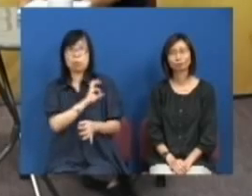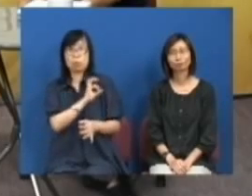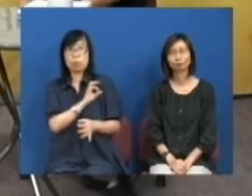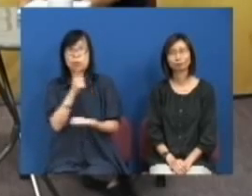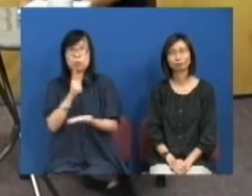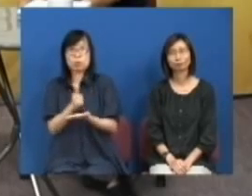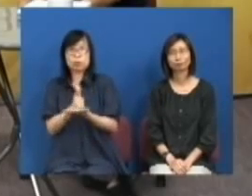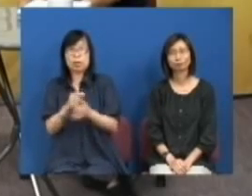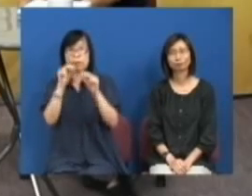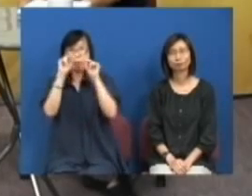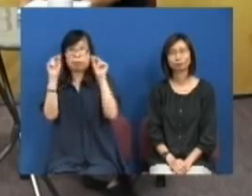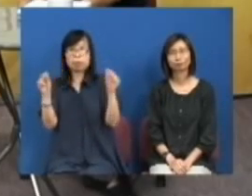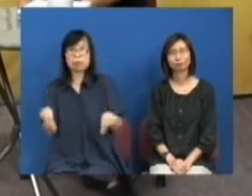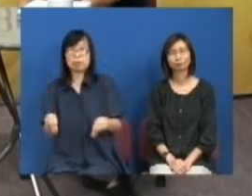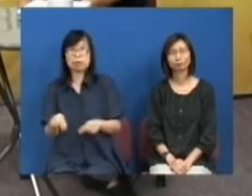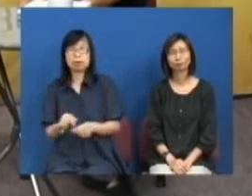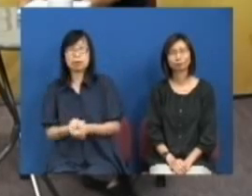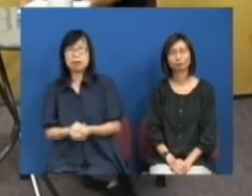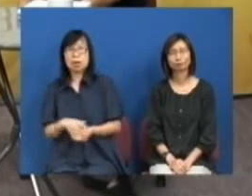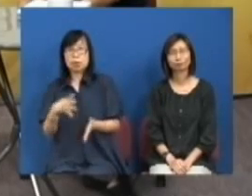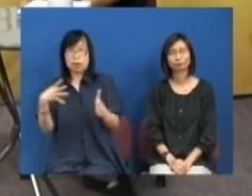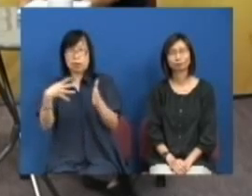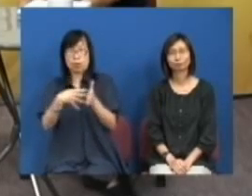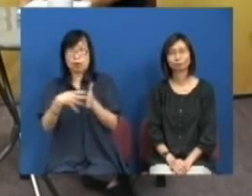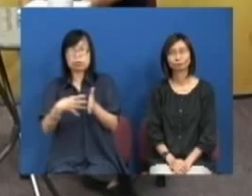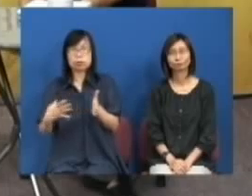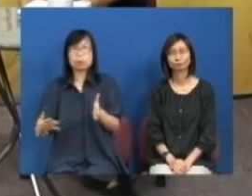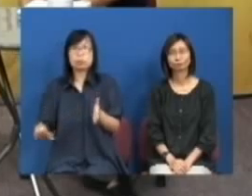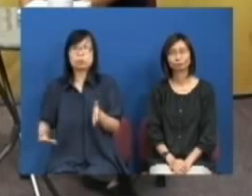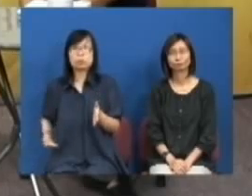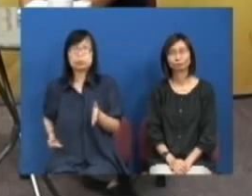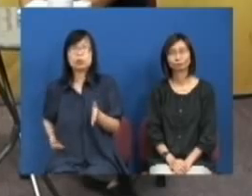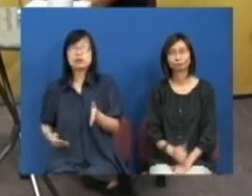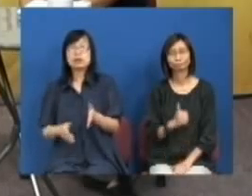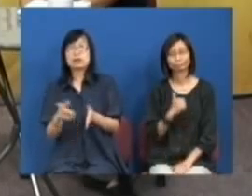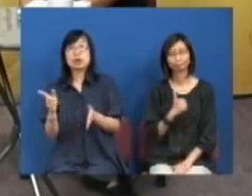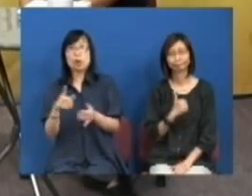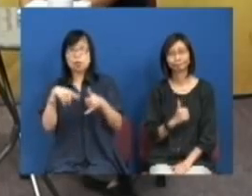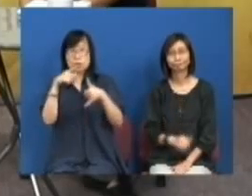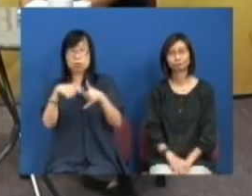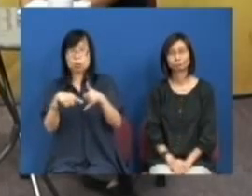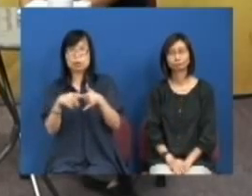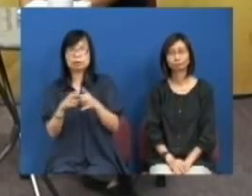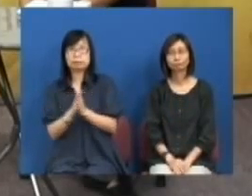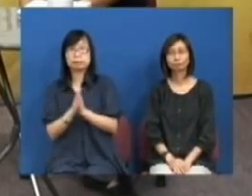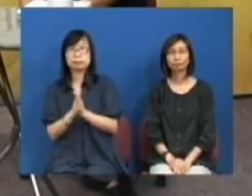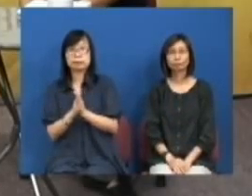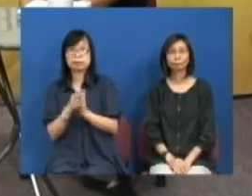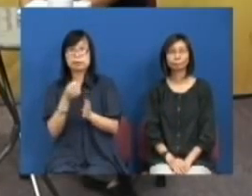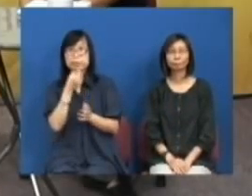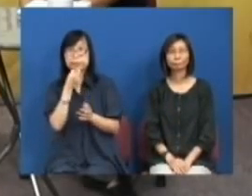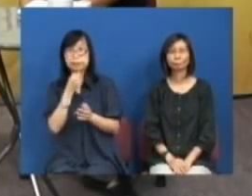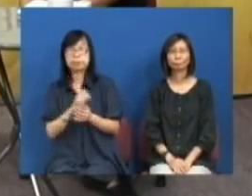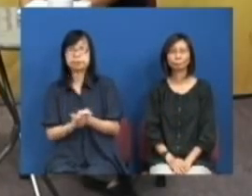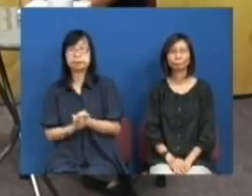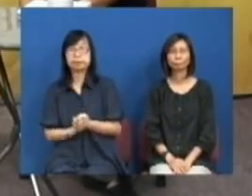個好重大嘅問題，就係對華叔嘅一個個人崇拜啦，咁講啊，即係咁我就會認